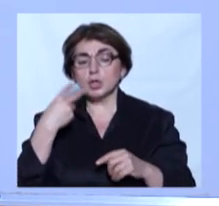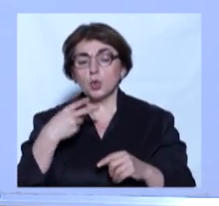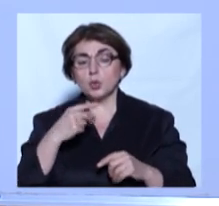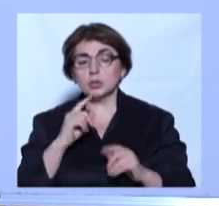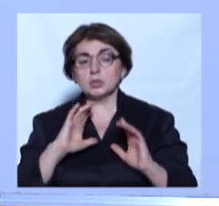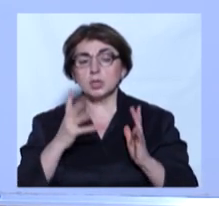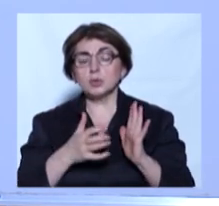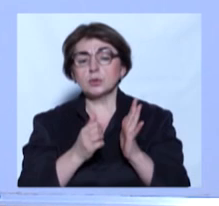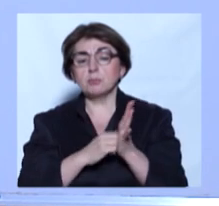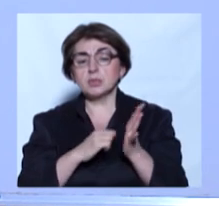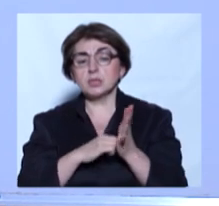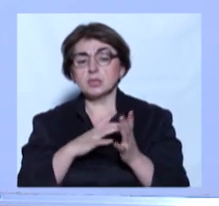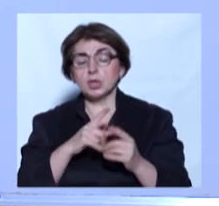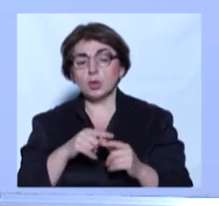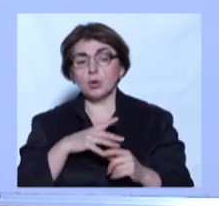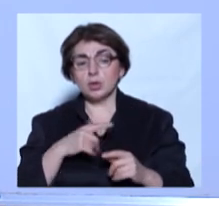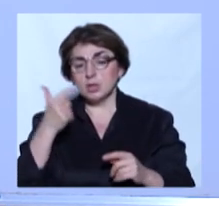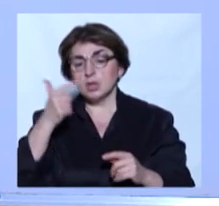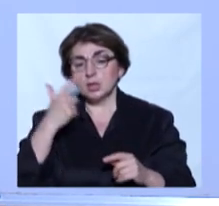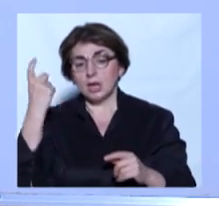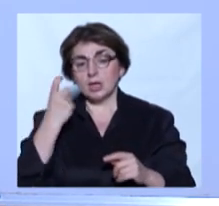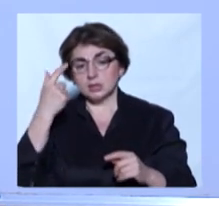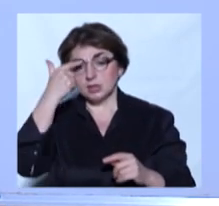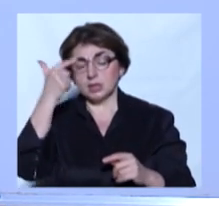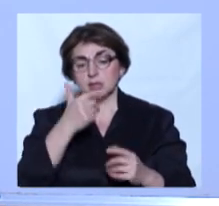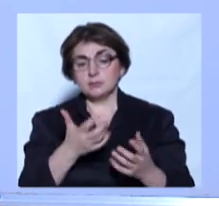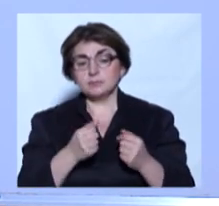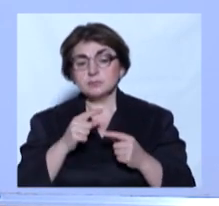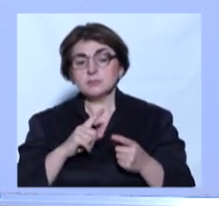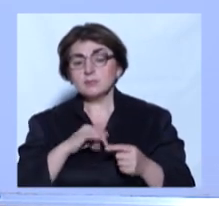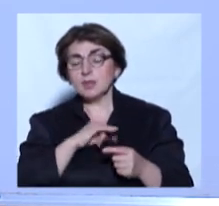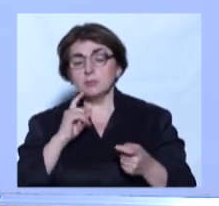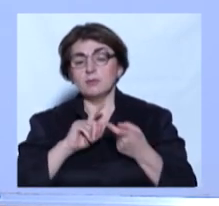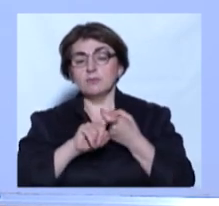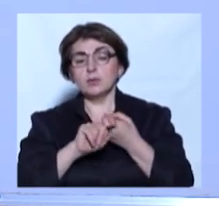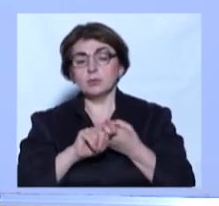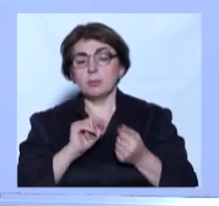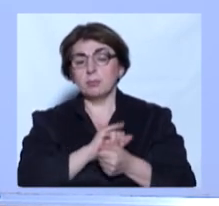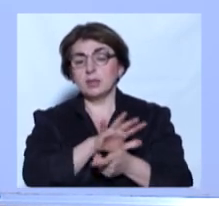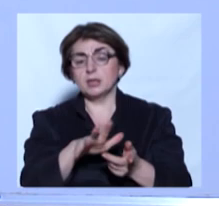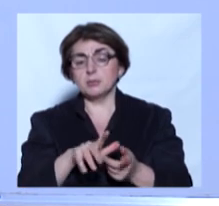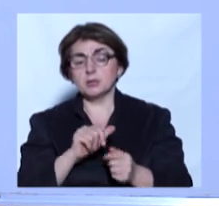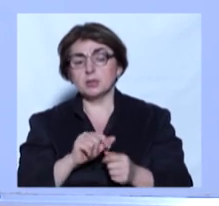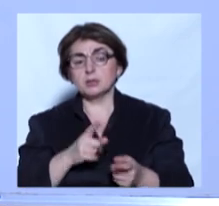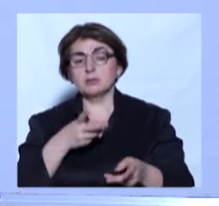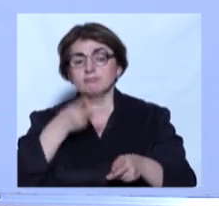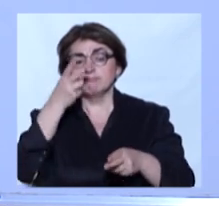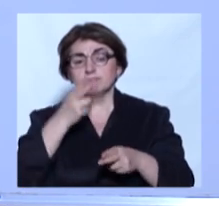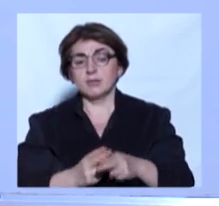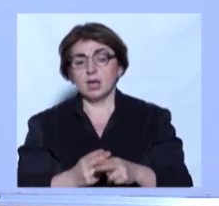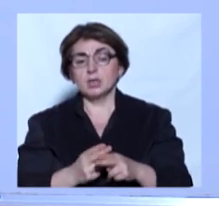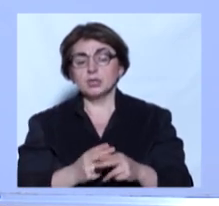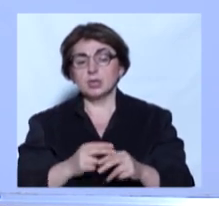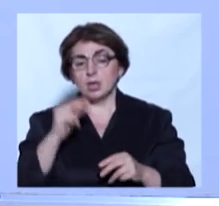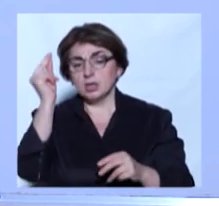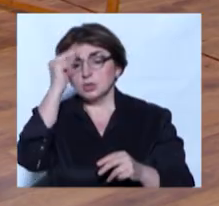სერიოზული გამოწვევა იყო განათლებისთვის და სწორედ აქ ამ საყოველთაო პანდემიამ ძალიან სწრაფად, უპრეცედენტოდ შეწყვიტა სასწავლო პროცესი